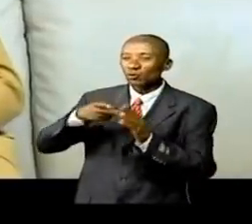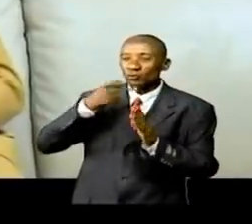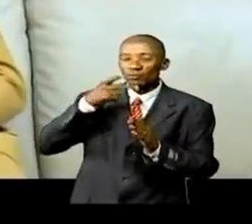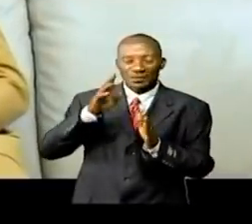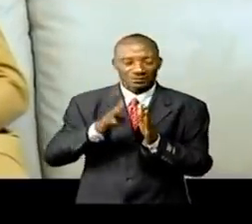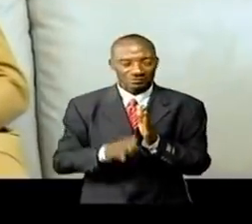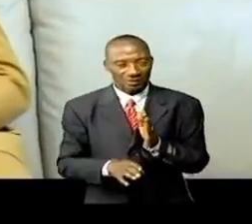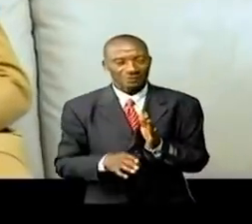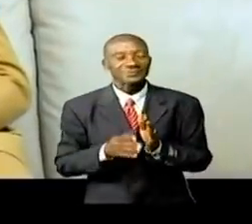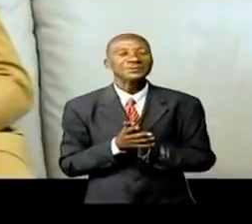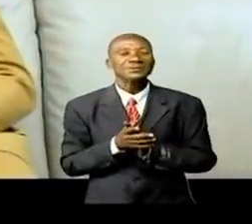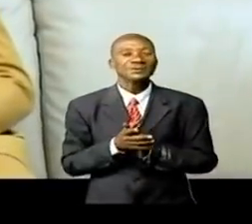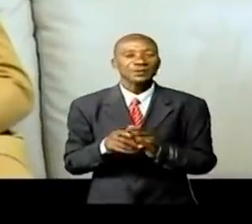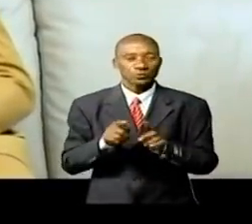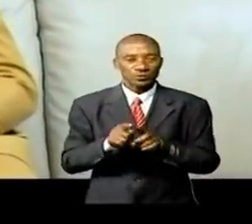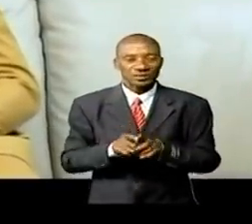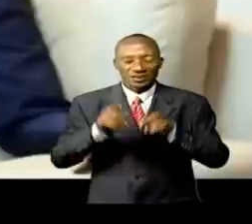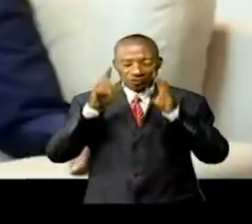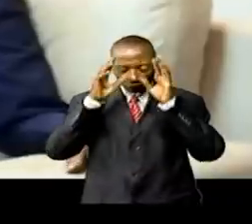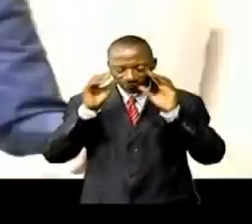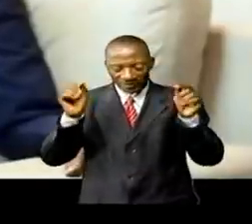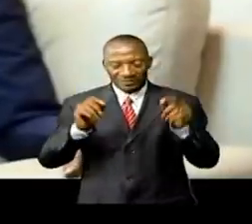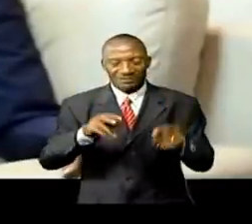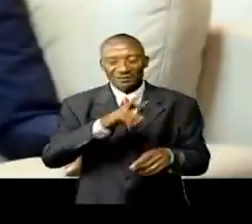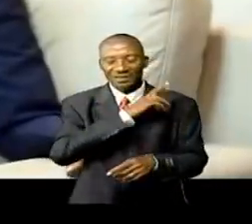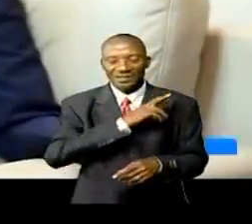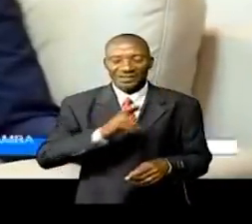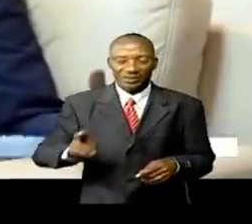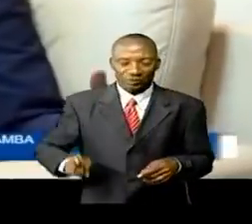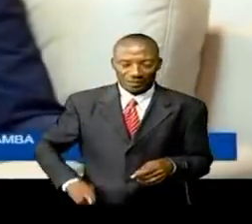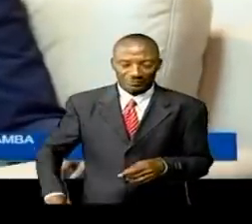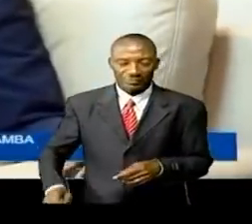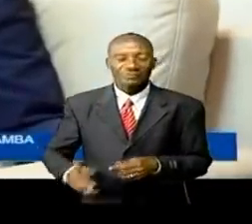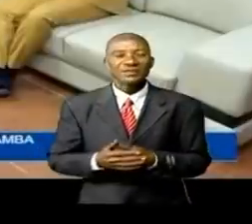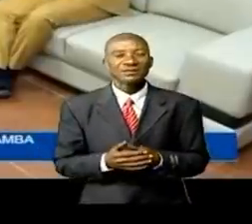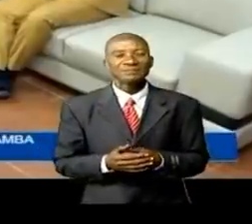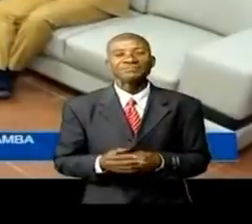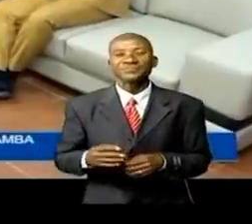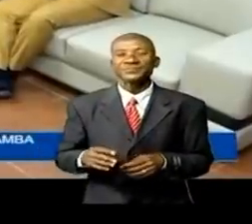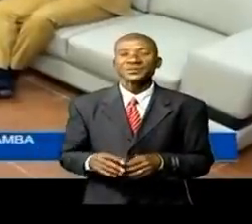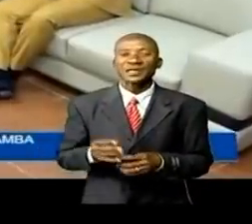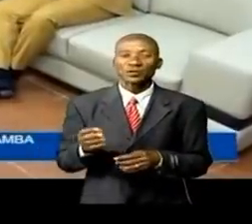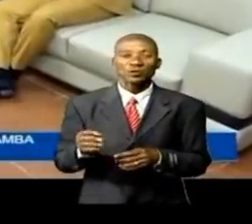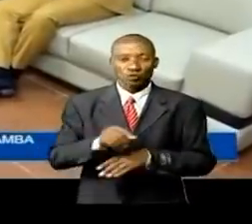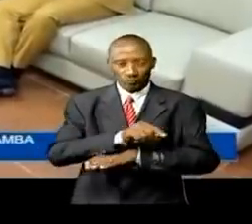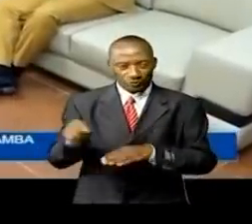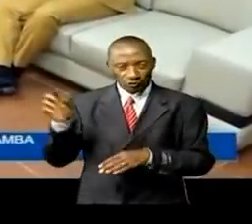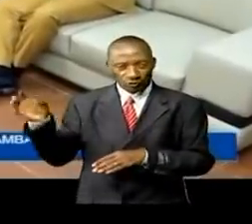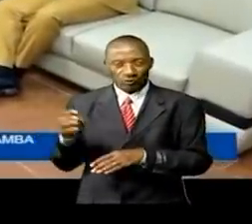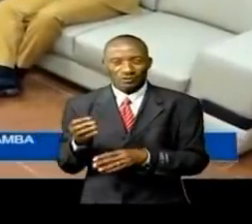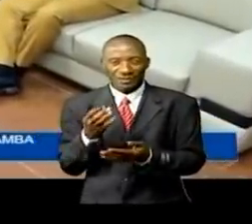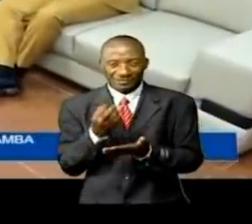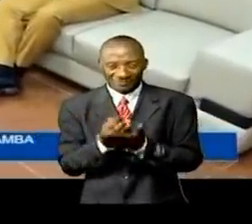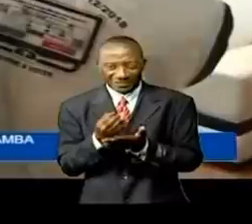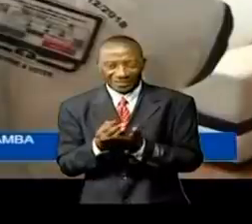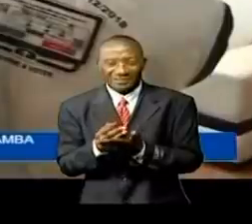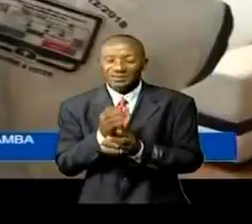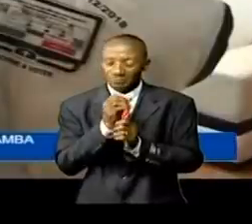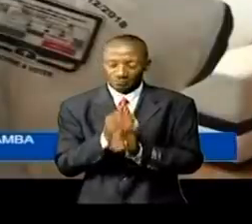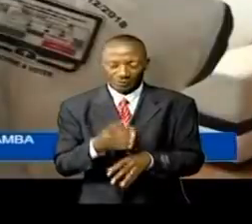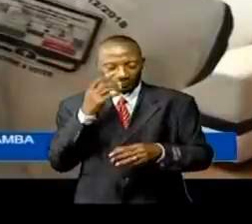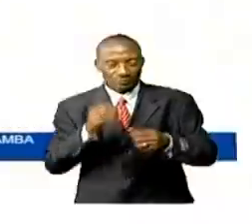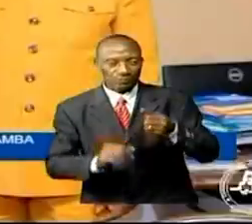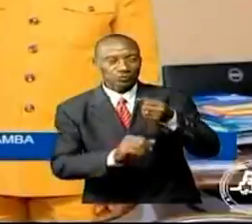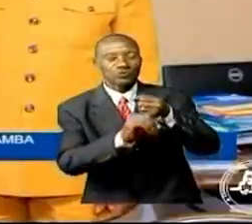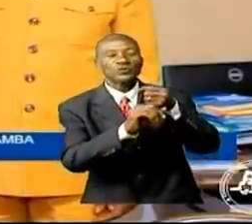pour garantir la bonne gouvernance des ressources financières mises à la disposition par le gouvernement aux fins d'organiser les élections, le bureau de la CENI a